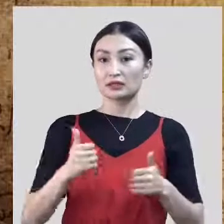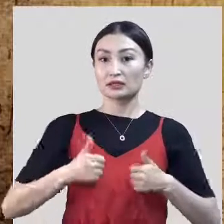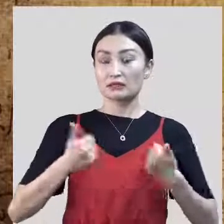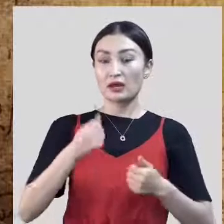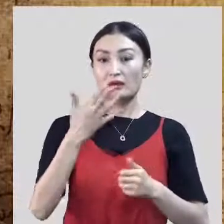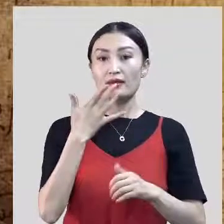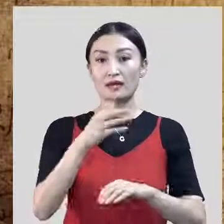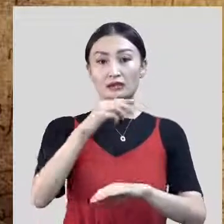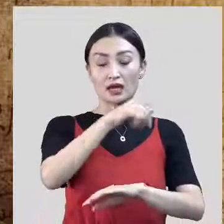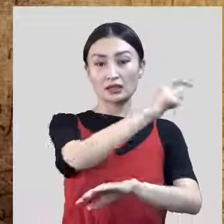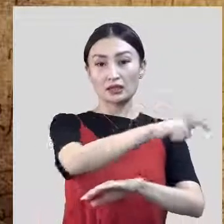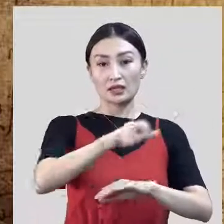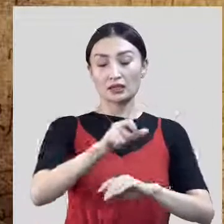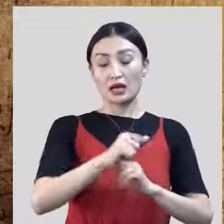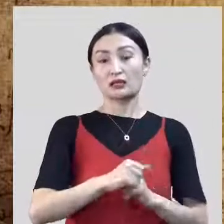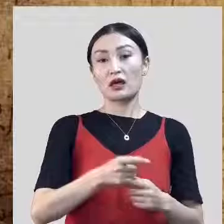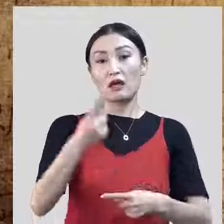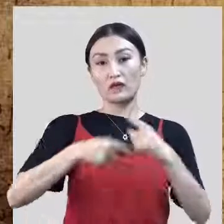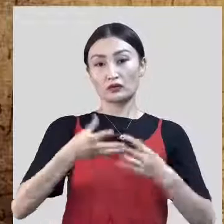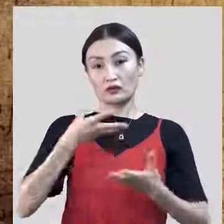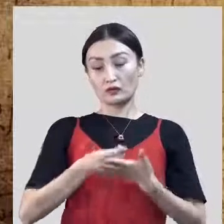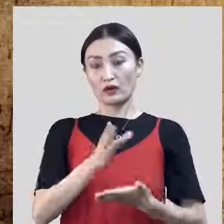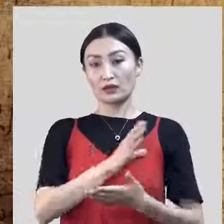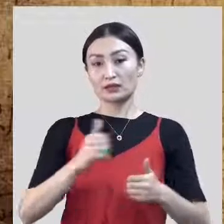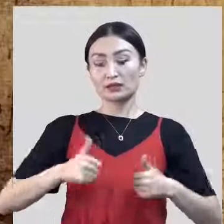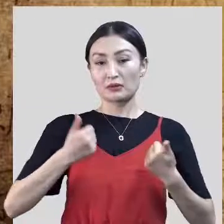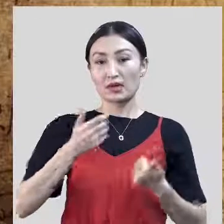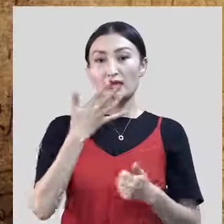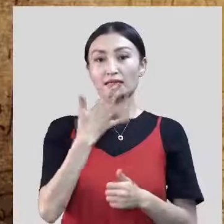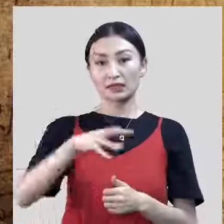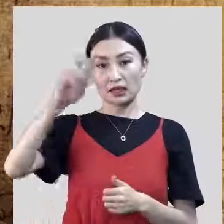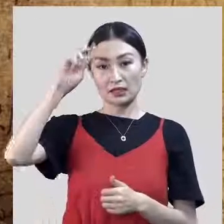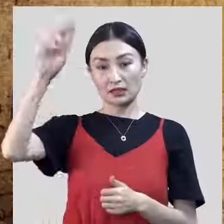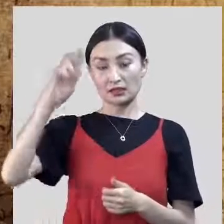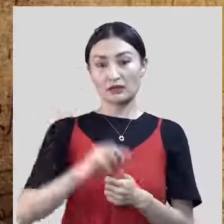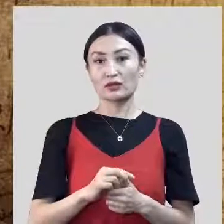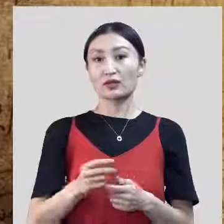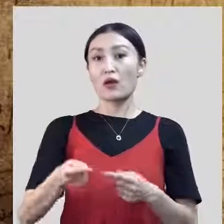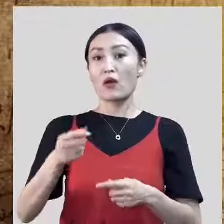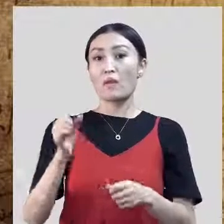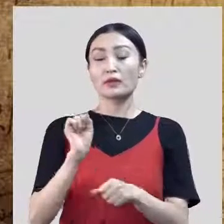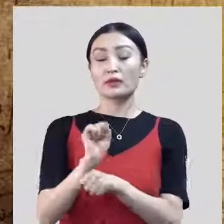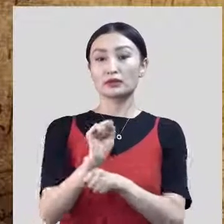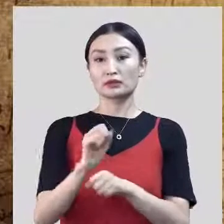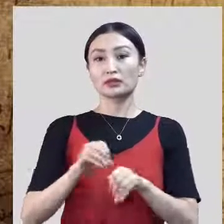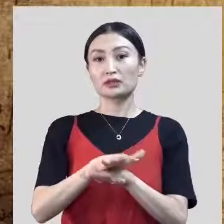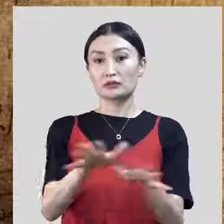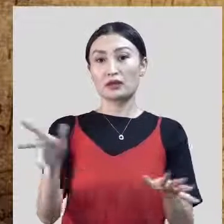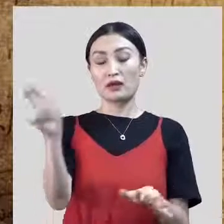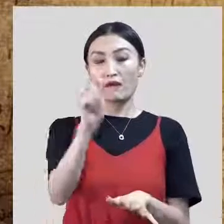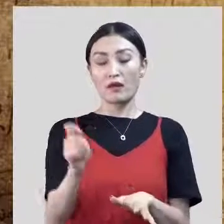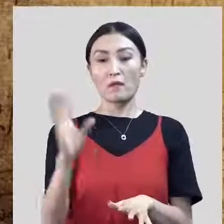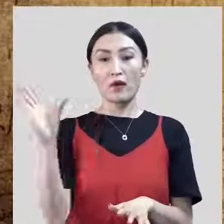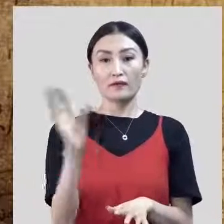иностранных граждан вернуть свое имущество стремление иностранных держав предотвратить распространение войны